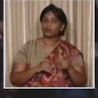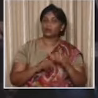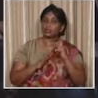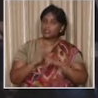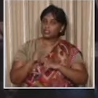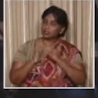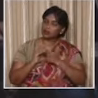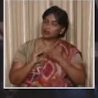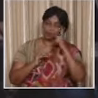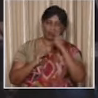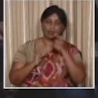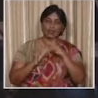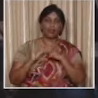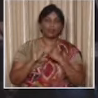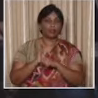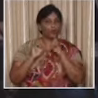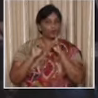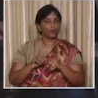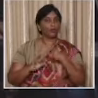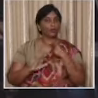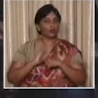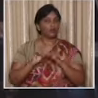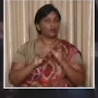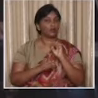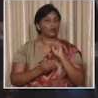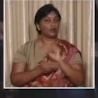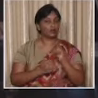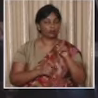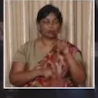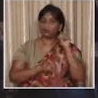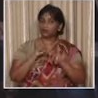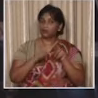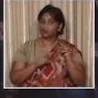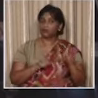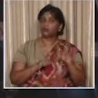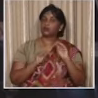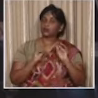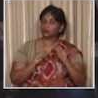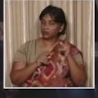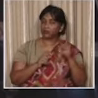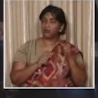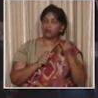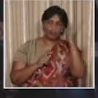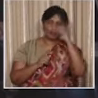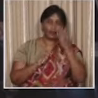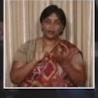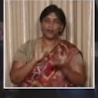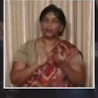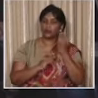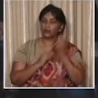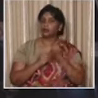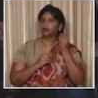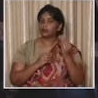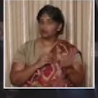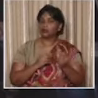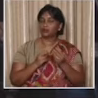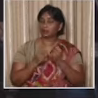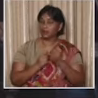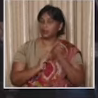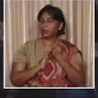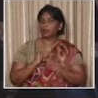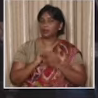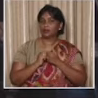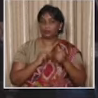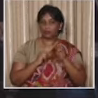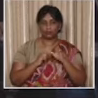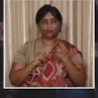ජනවාරි මාසේ හරි එවැනි පනතක් හරහා අපේ රටේ පුද්ගලිකාංශයේ සේවකයන්ට යම් දී වැටුප් වැඩිවීමක් ලබා දෙන්න වහාම නෛතික පියවර